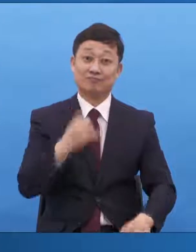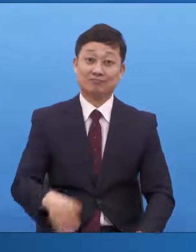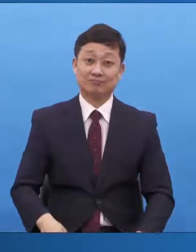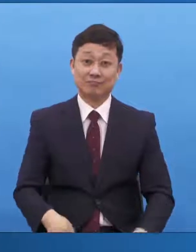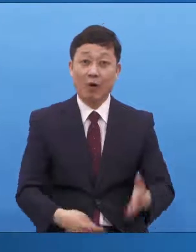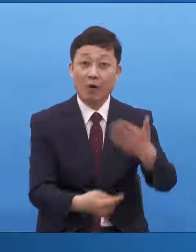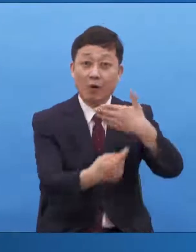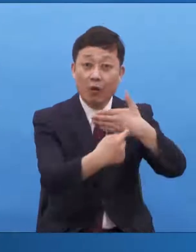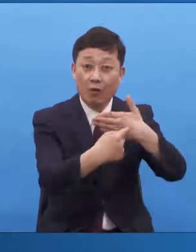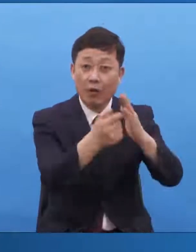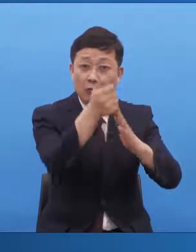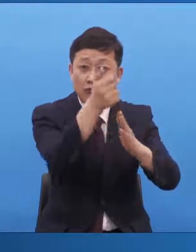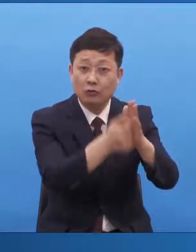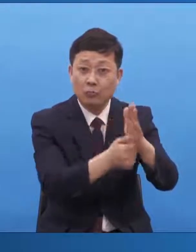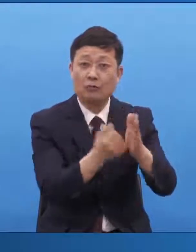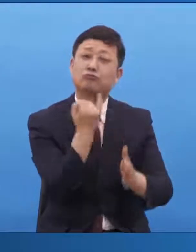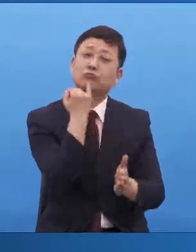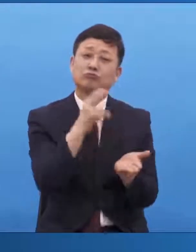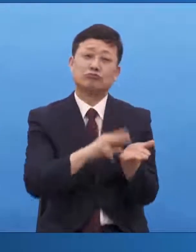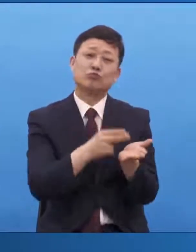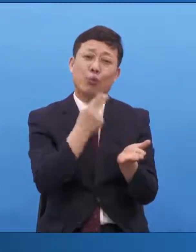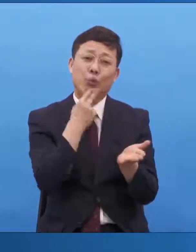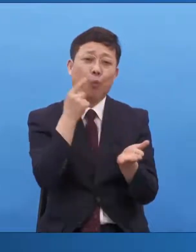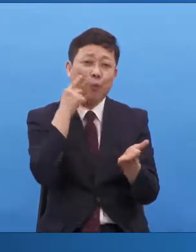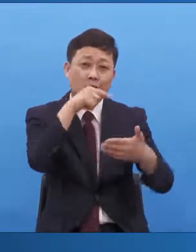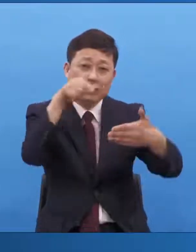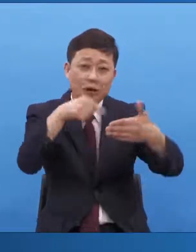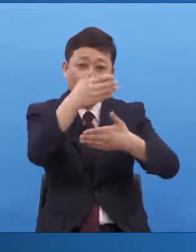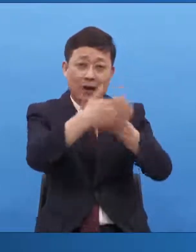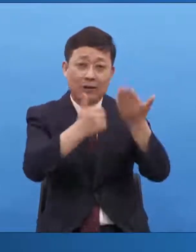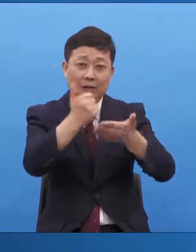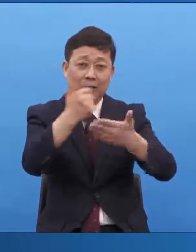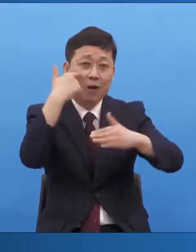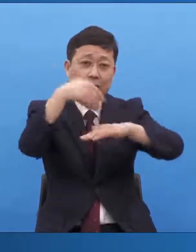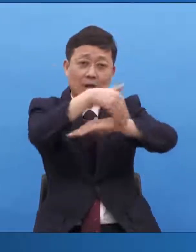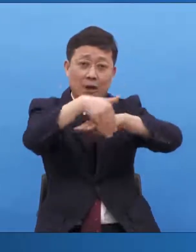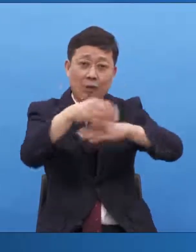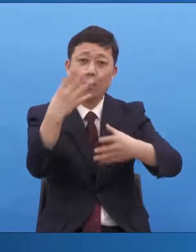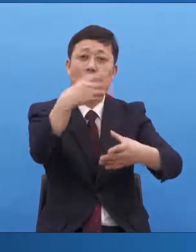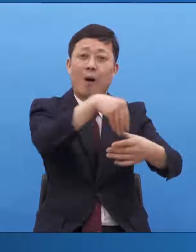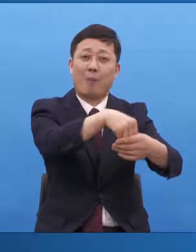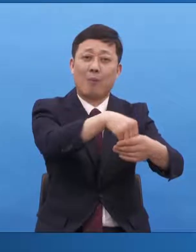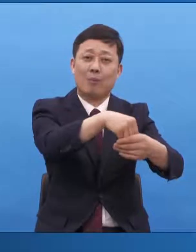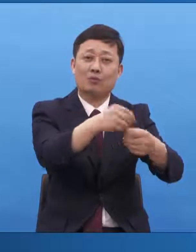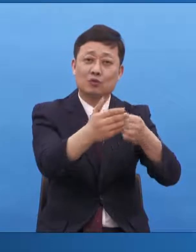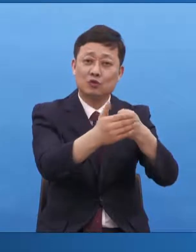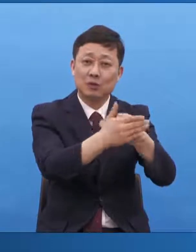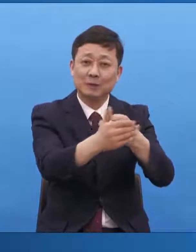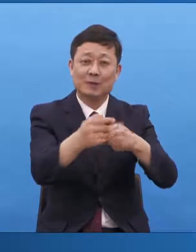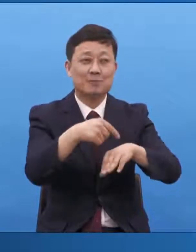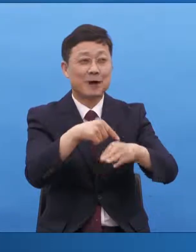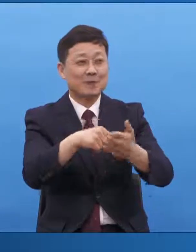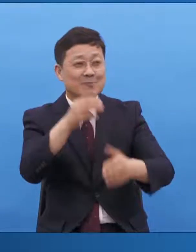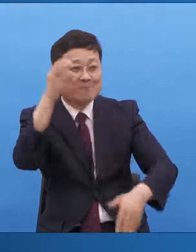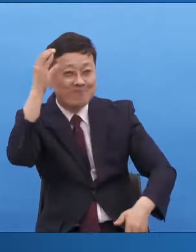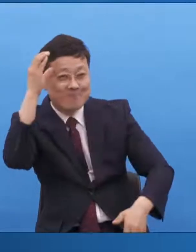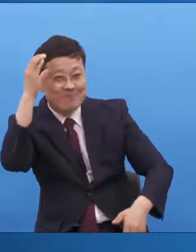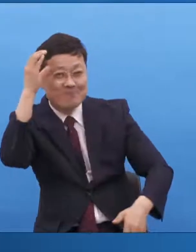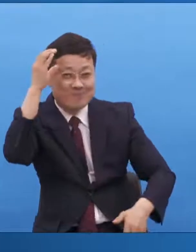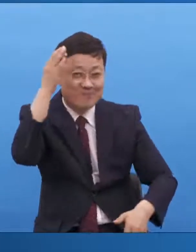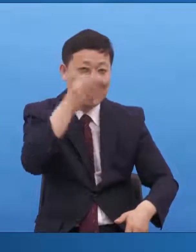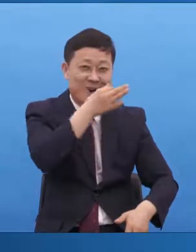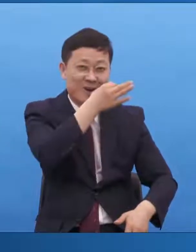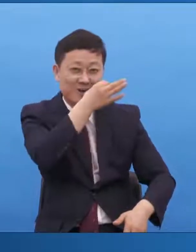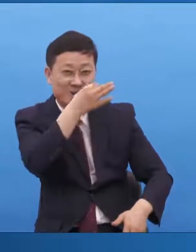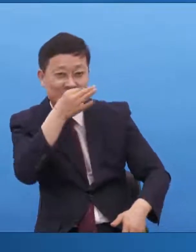괜찮으니까. And even though you fail a little bit, it's okay. 거기는 반드시 하나님 계획이 있단 말이야. Because God's absolute plan is there. 슬레임. That you should always be thrilled.